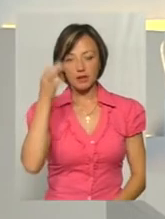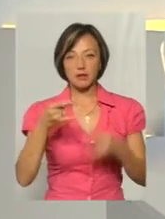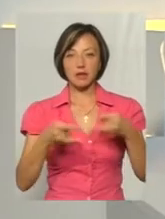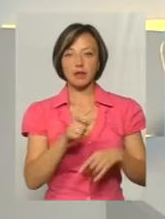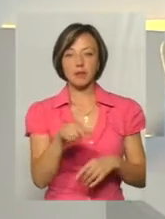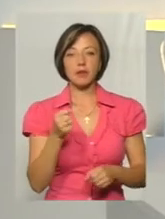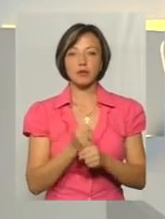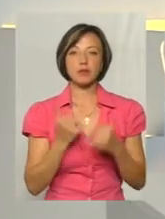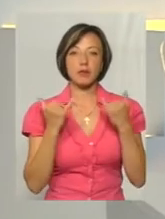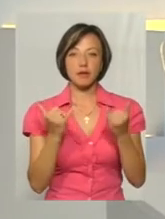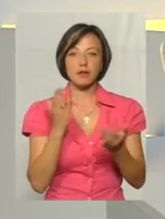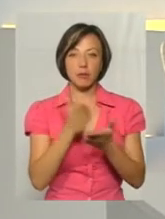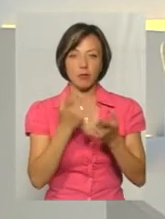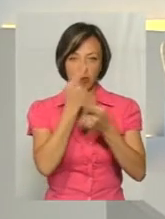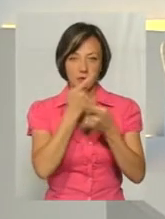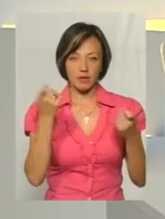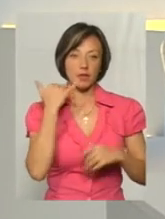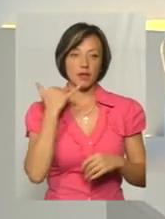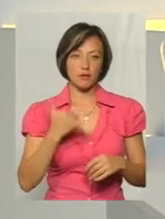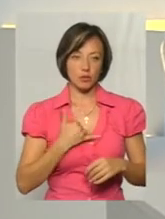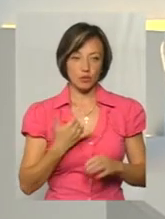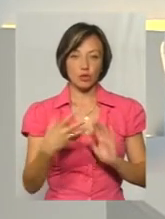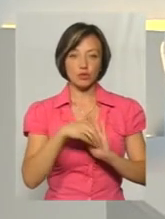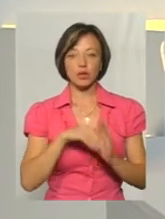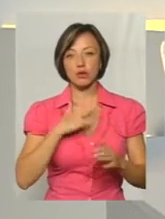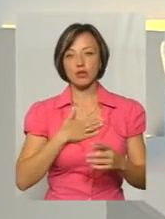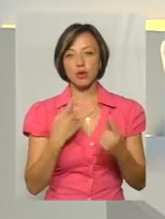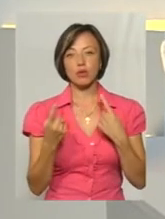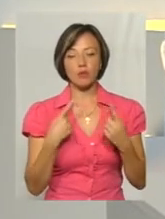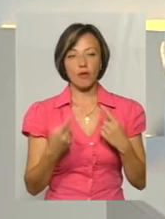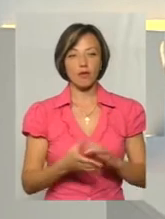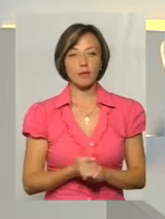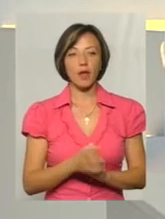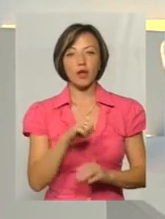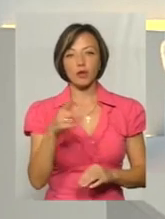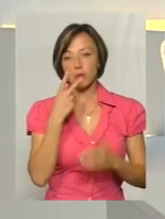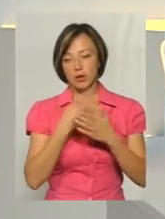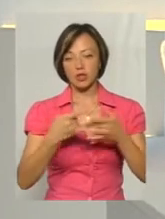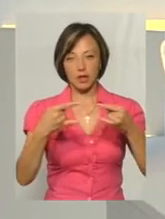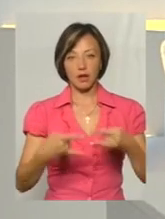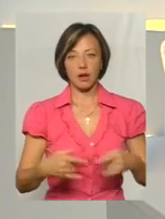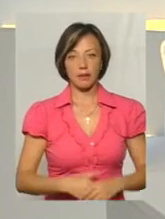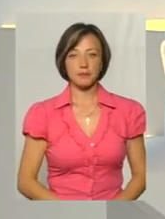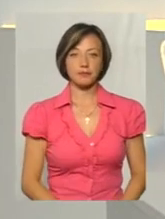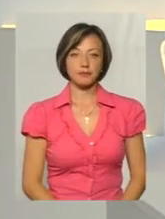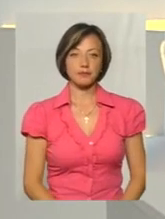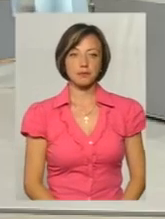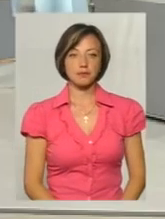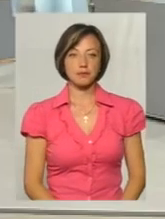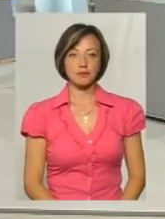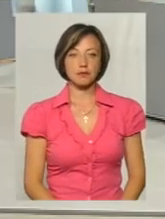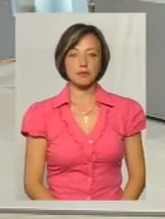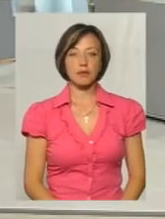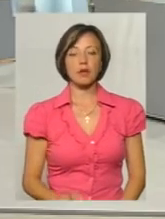що працюємо для вас у прямому ефірі, отож телефонуйте, долучайтесь до нашої розмови. Номер телефону можете побачити на екрані. І з